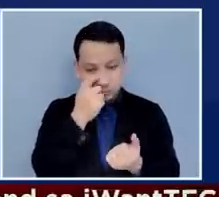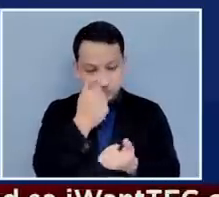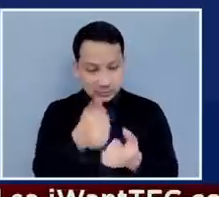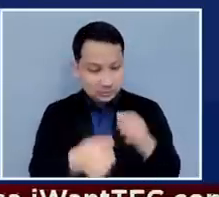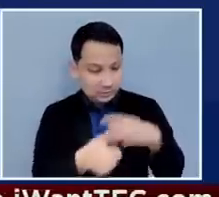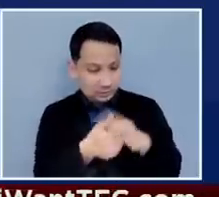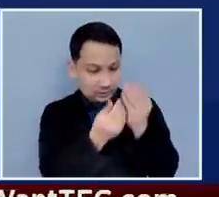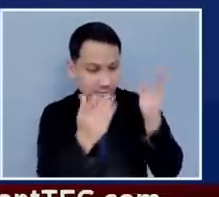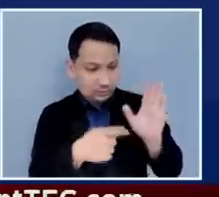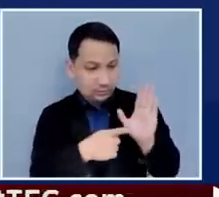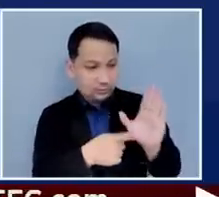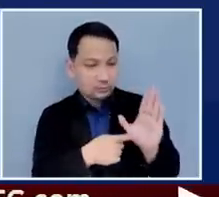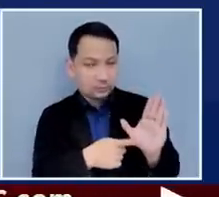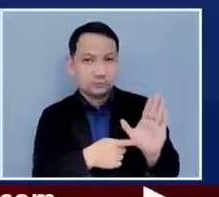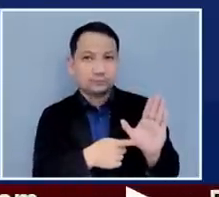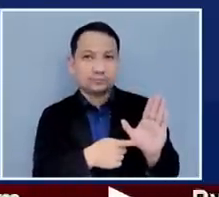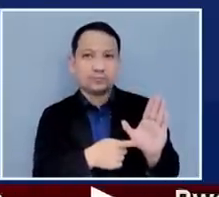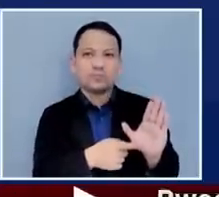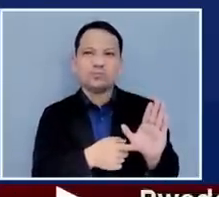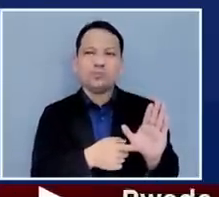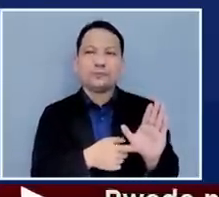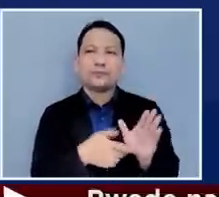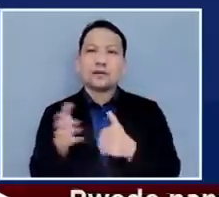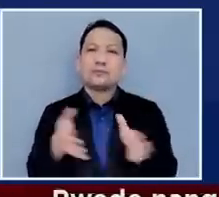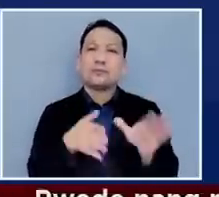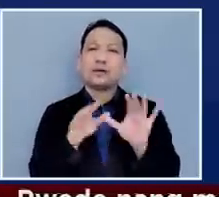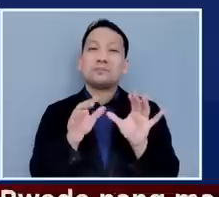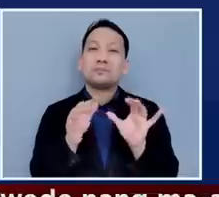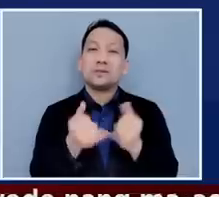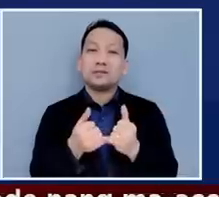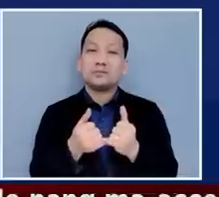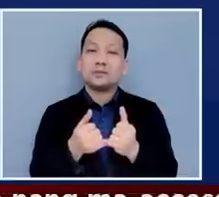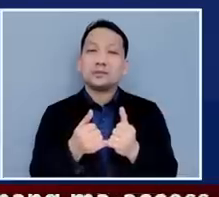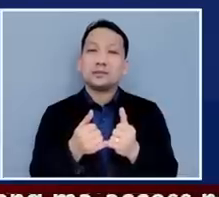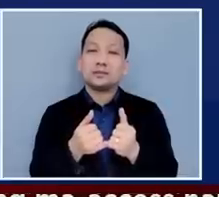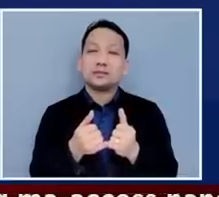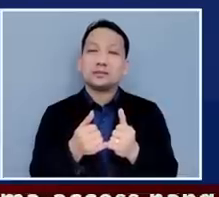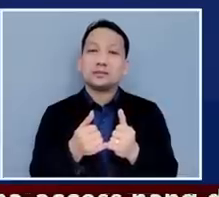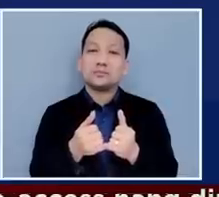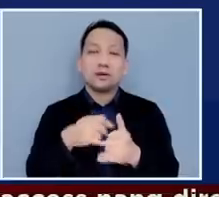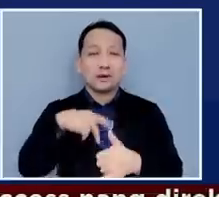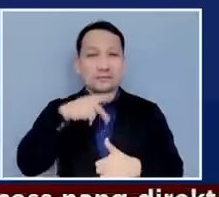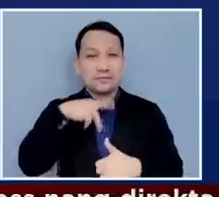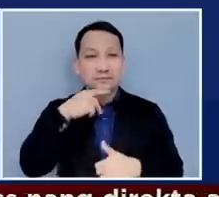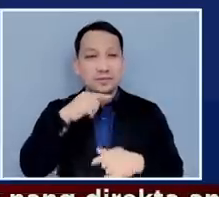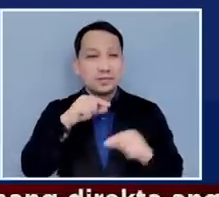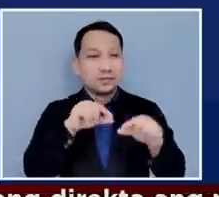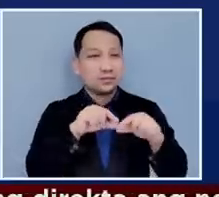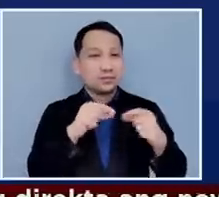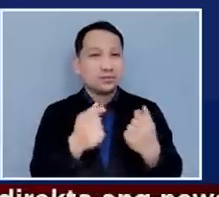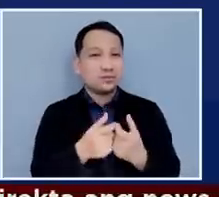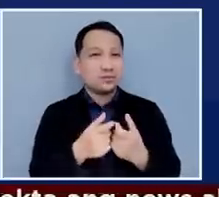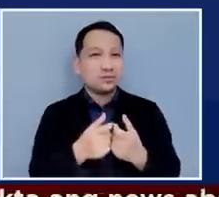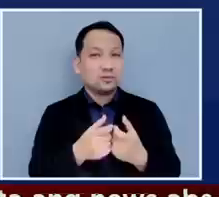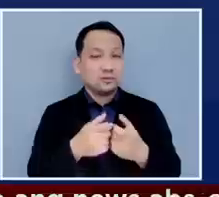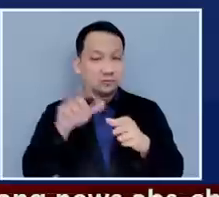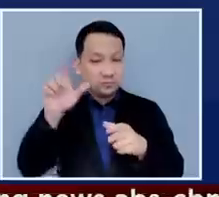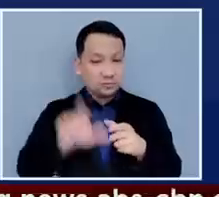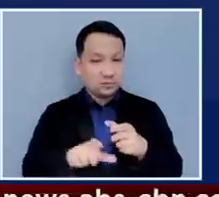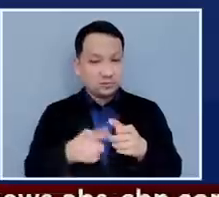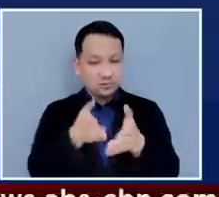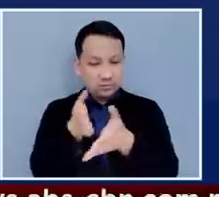with a Barangay Swine Fever Task Force down to purok